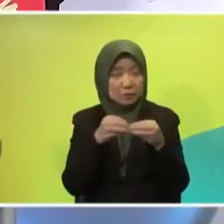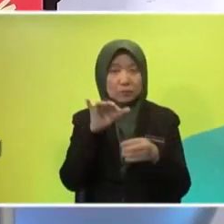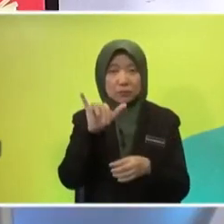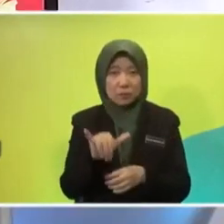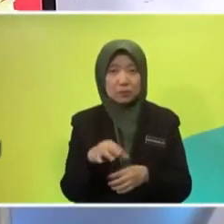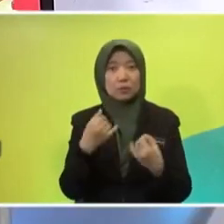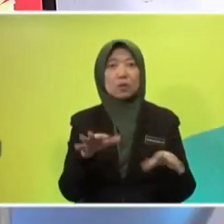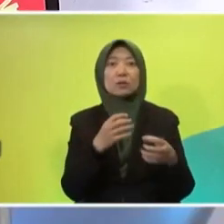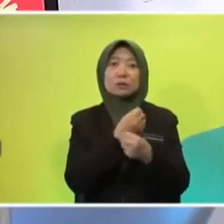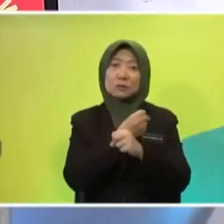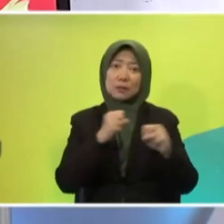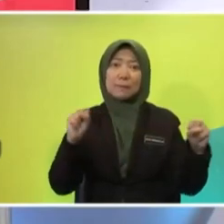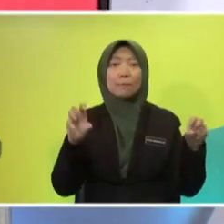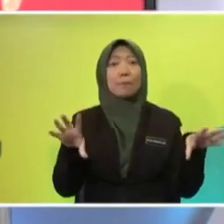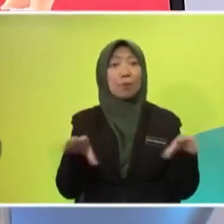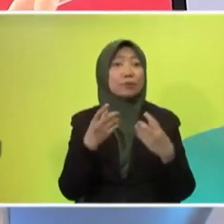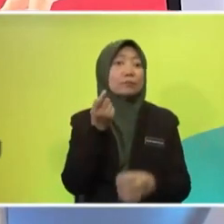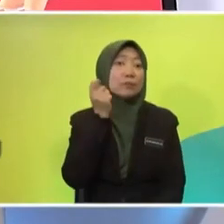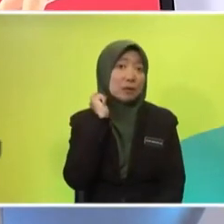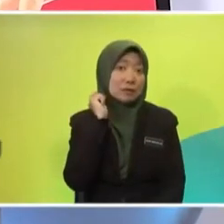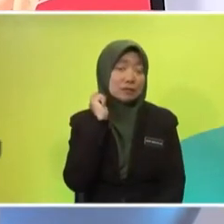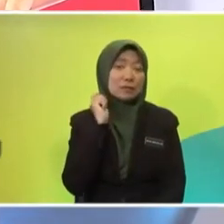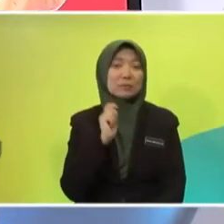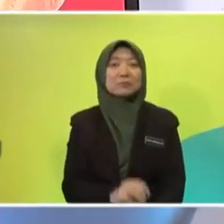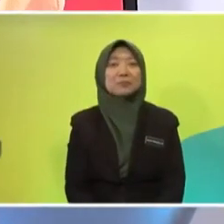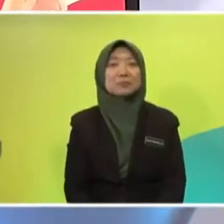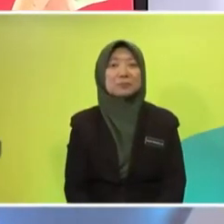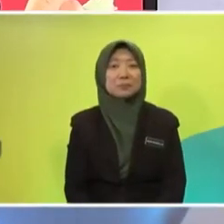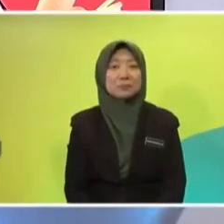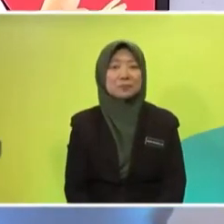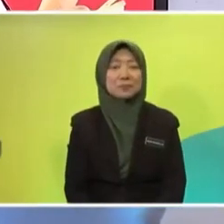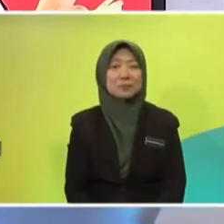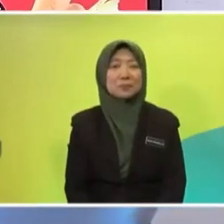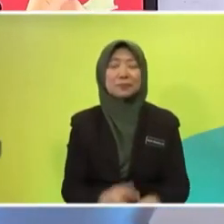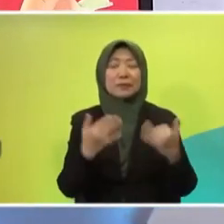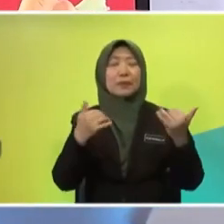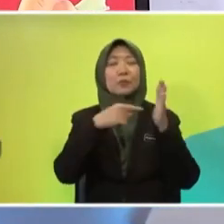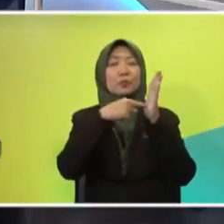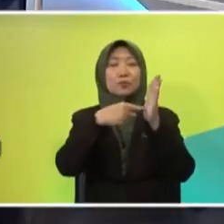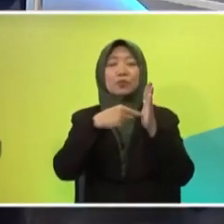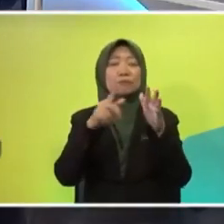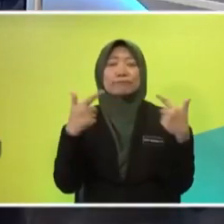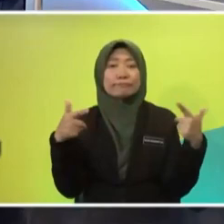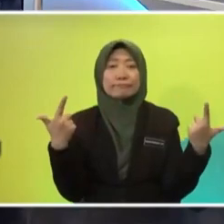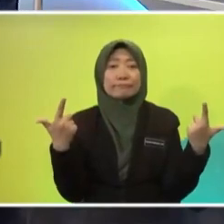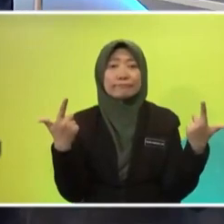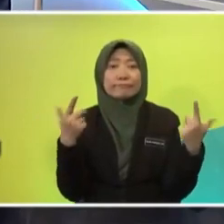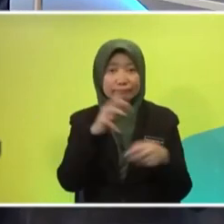buat sebentar tadi. Okey, ni hasil cikgu. Cikgu nak tengok pula hasil Kak Rina lah. Cuba